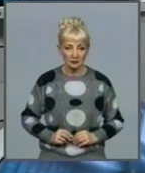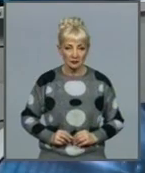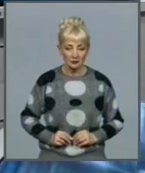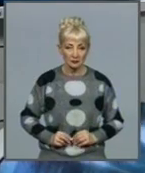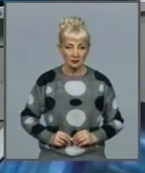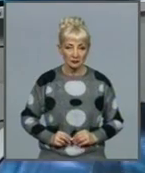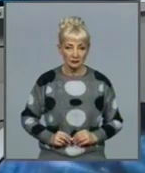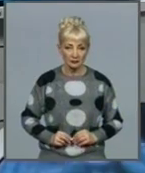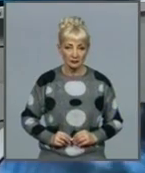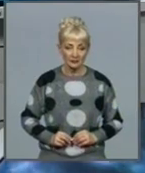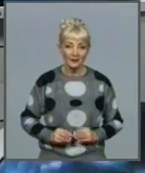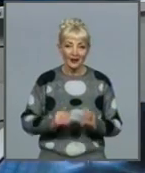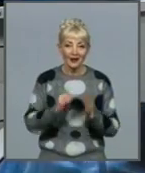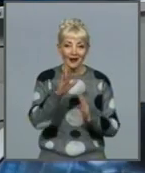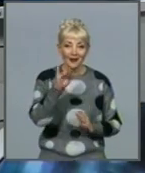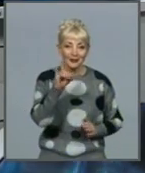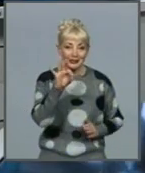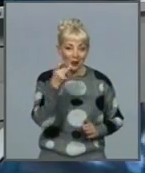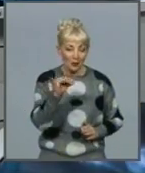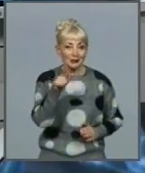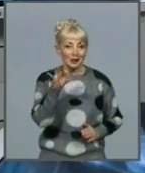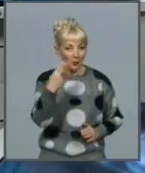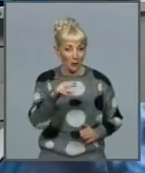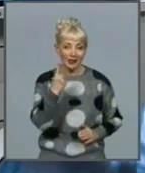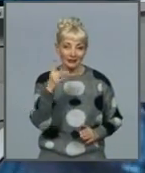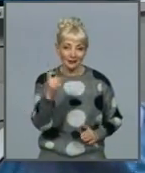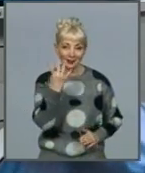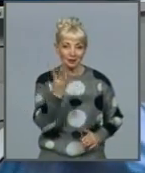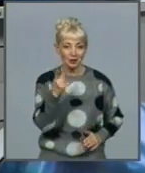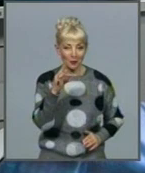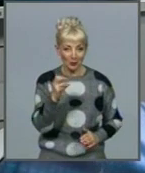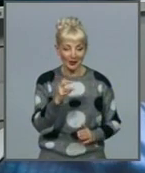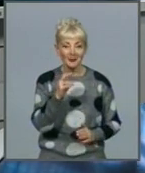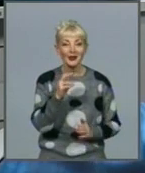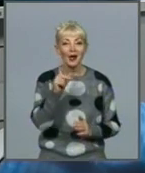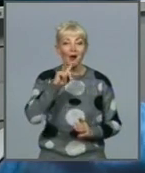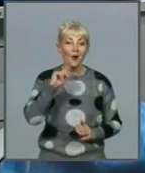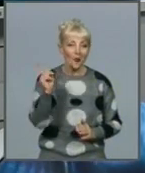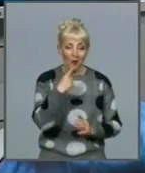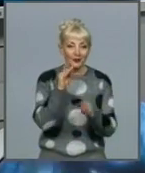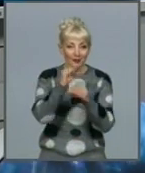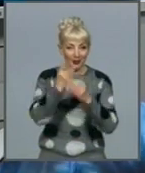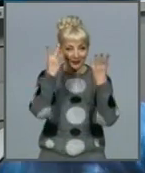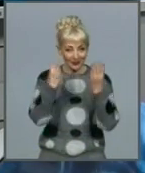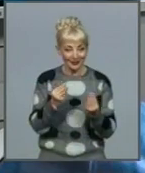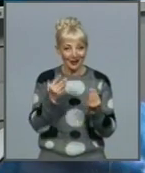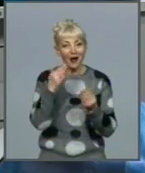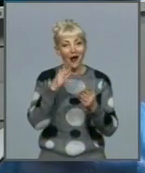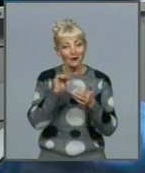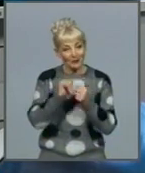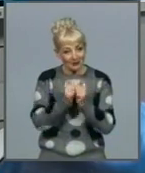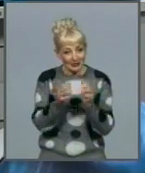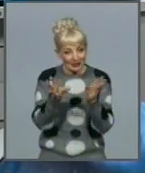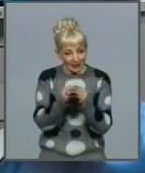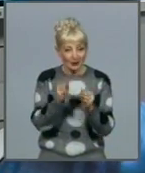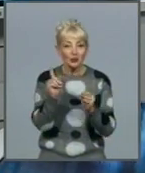Високосний рік настає раз в 4 роки. З його приходом календарний рік отримає додатковий день. А разом з тим є привід поміркувати, що ж це означає і як